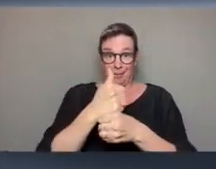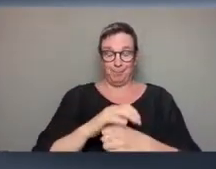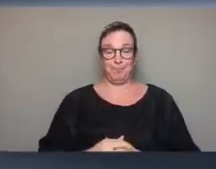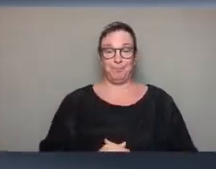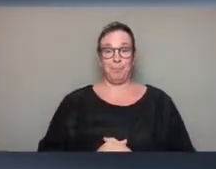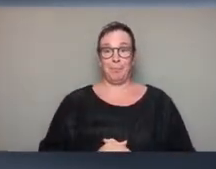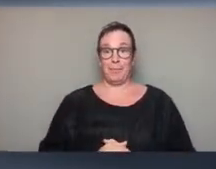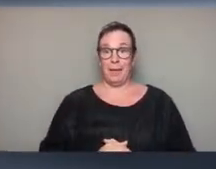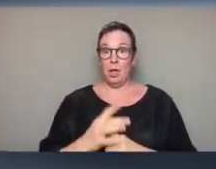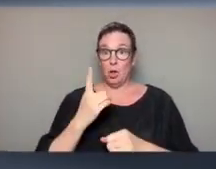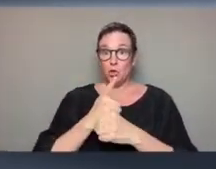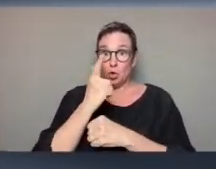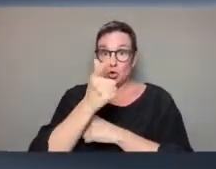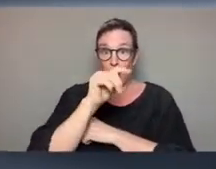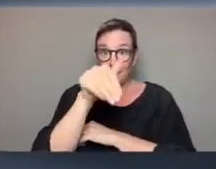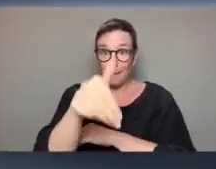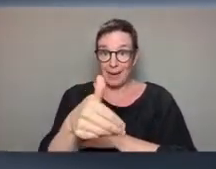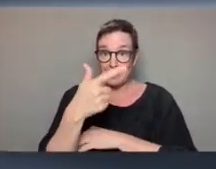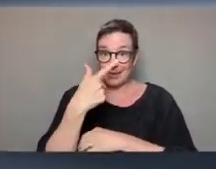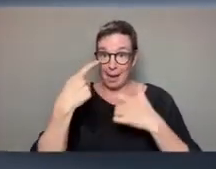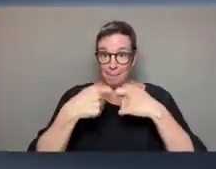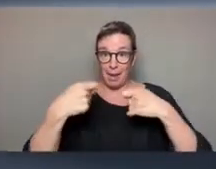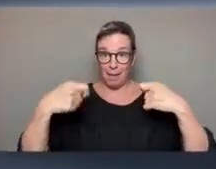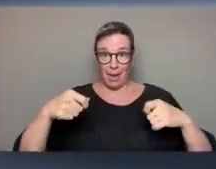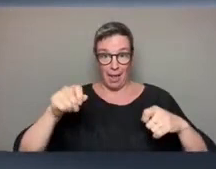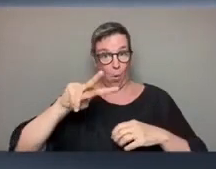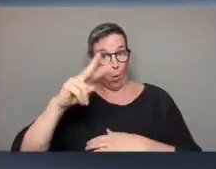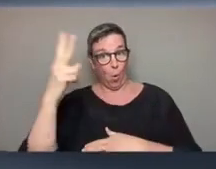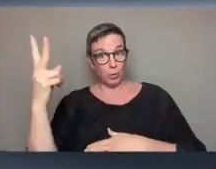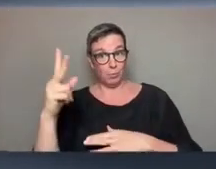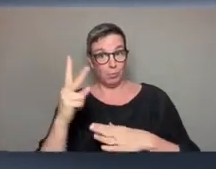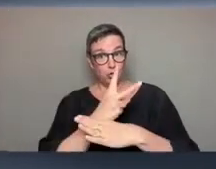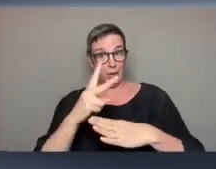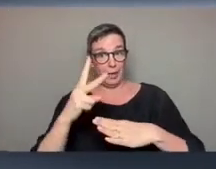Mais 2 ans plus tard, il y a plein d'autres projets.